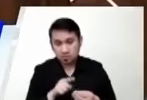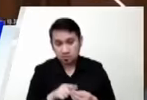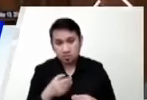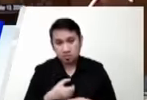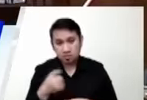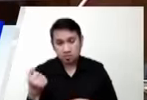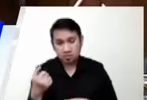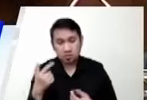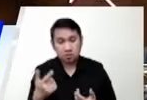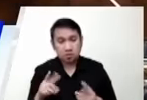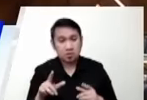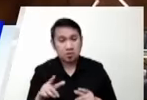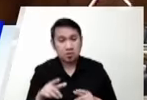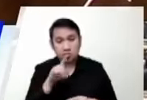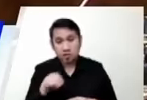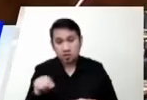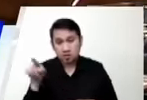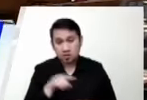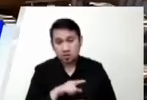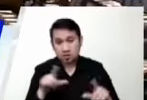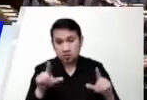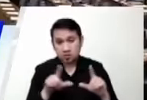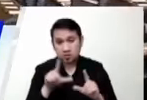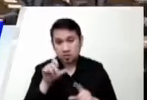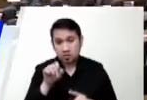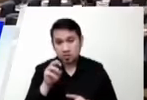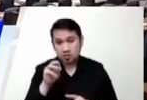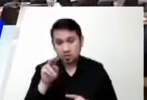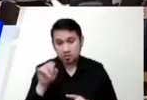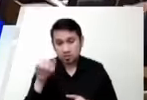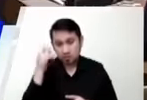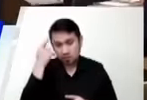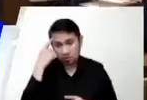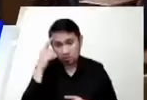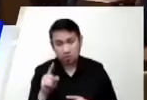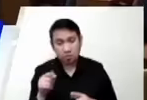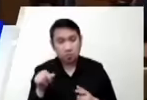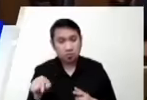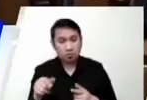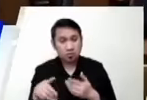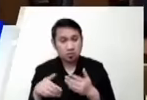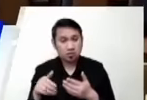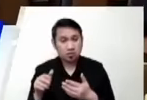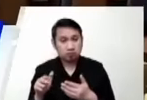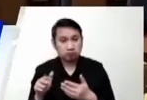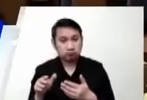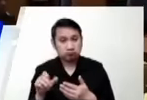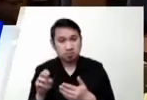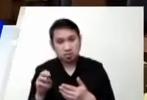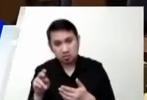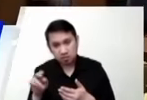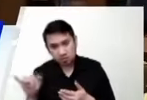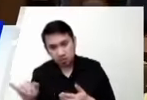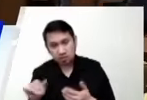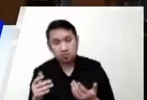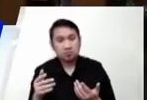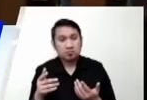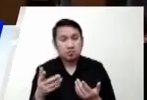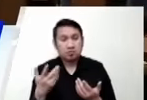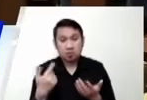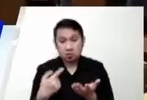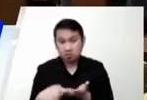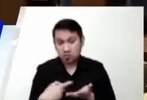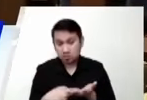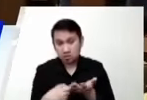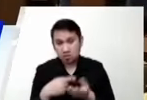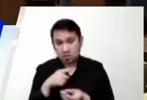ng Swarasug Media Corporation para sa pag-operate ng SMNI. Sunod naman tinalakay sa plenaryo ang